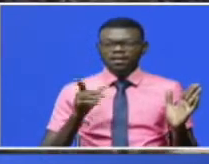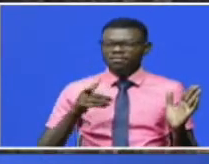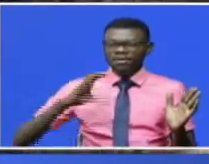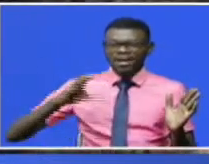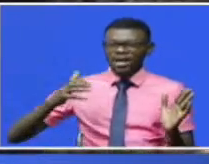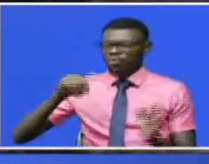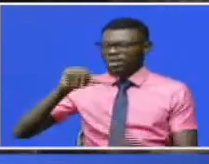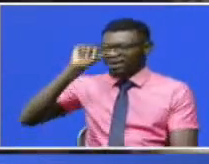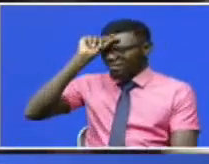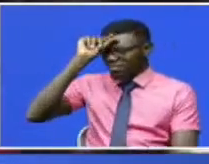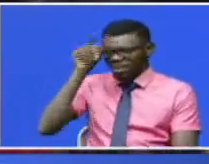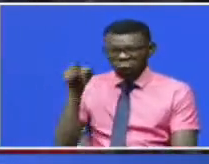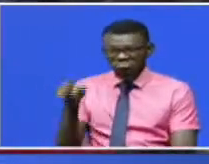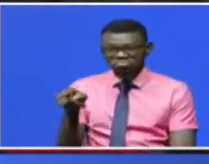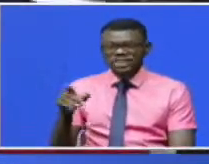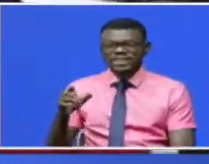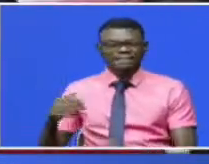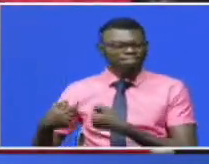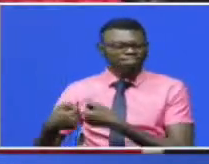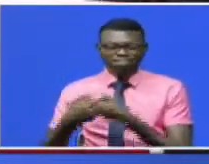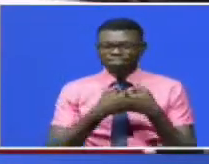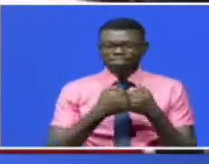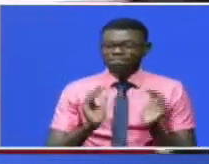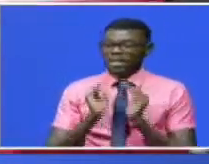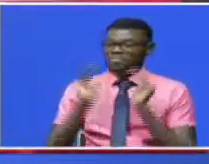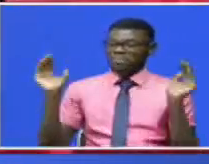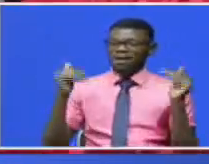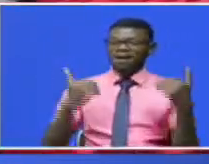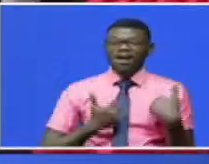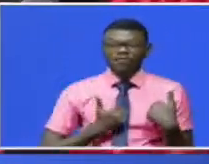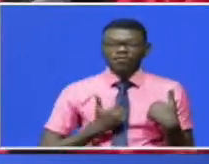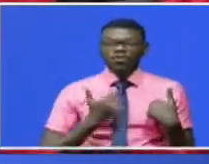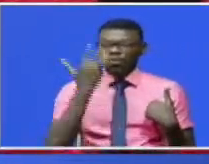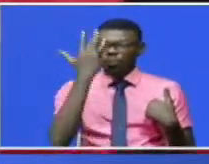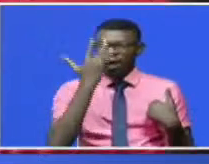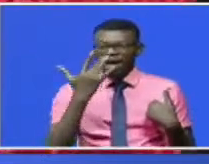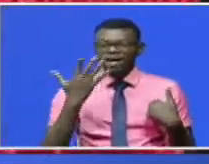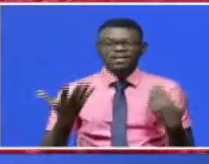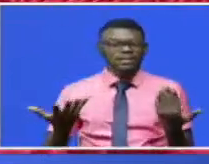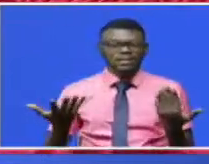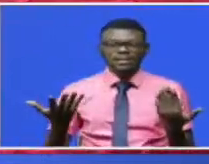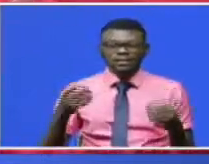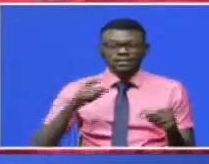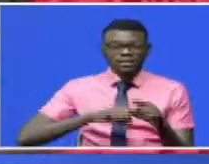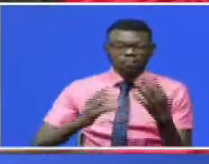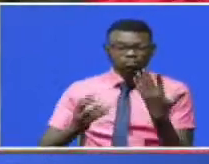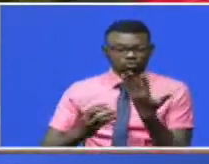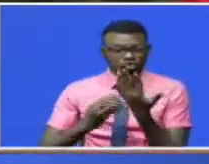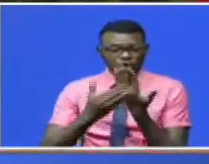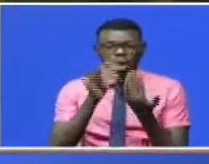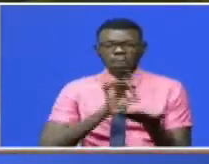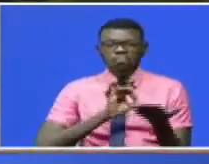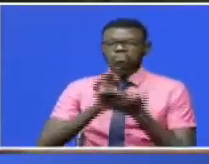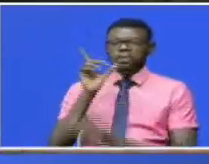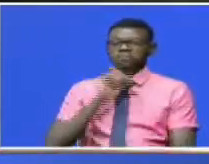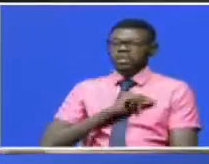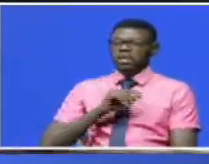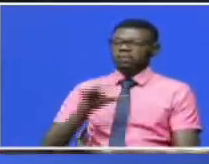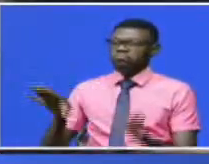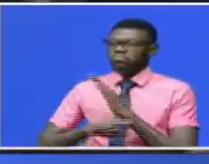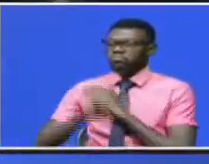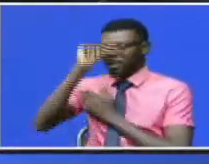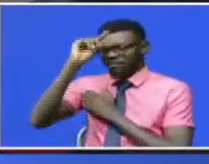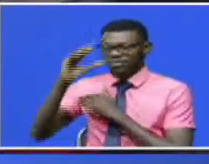Kenya, kwenye mazingira geni na yenye utata, kutokana na hali kwamba wakati wa kutimuliwa kwa Sonko hapakuwepo na naibu